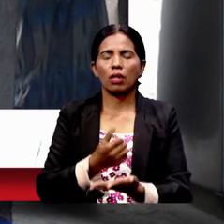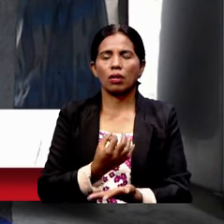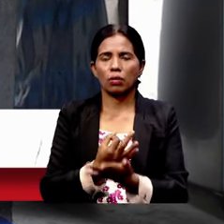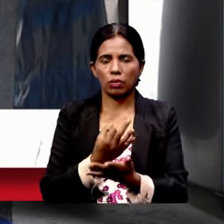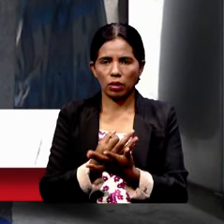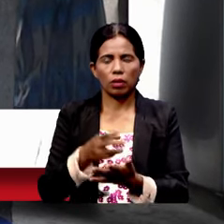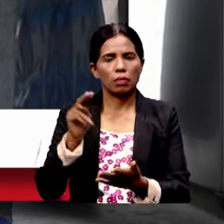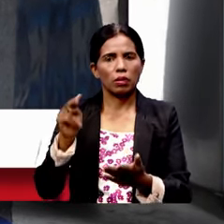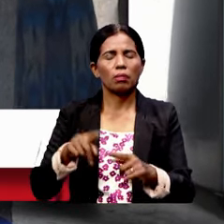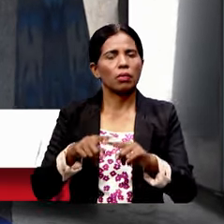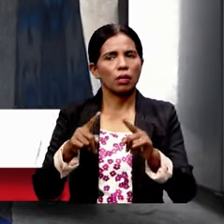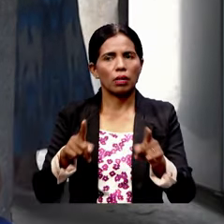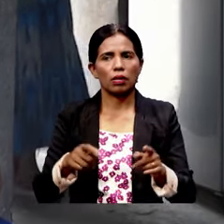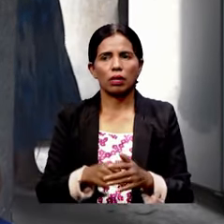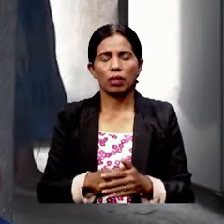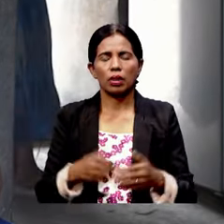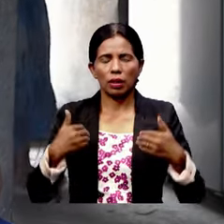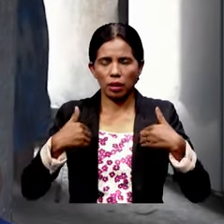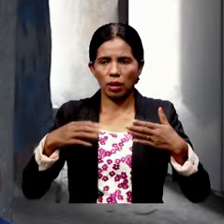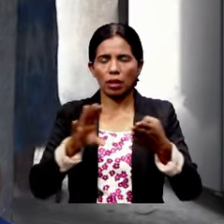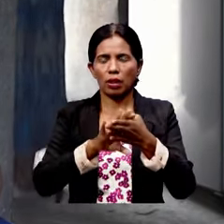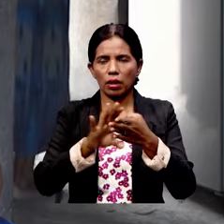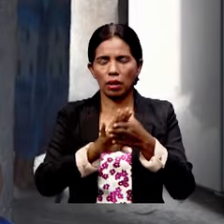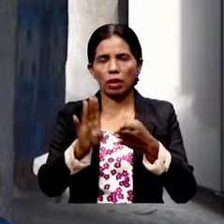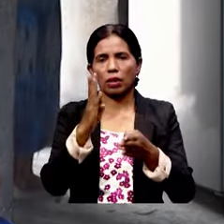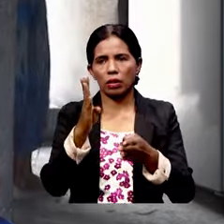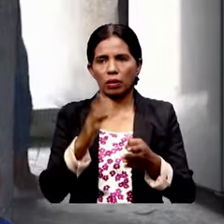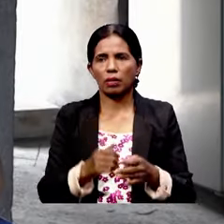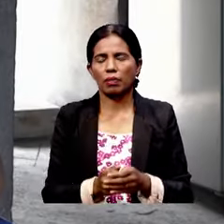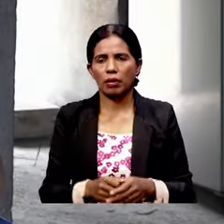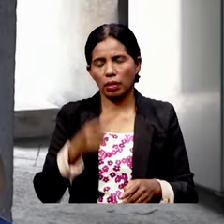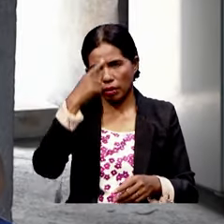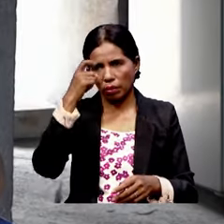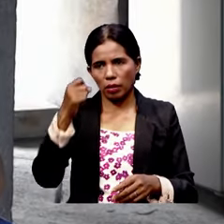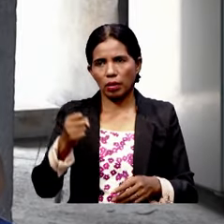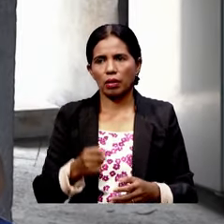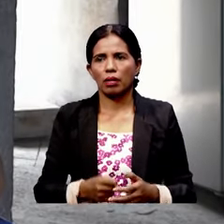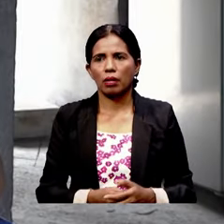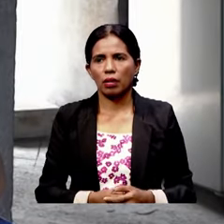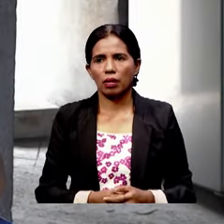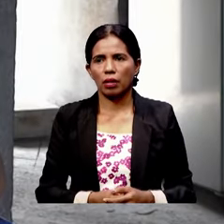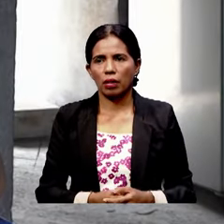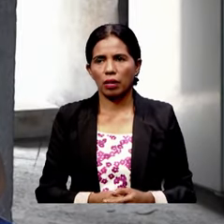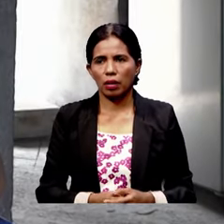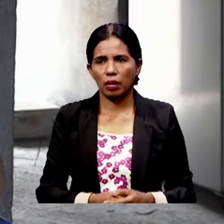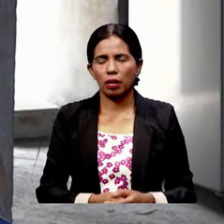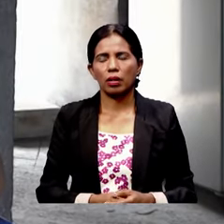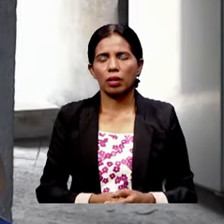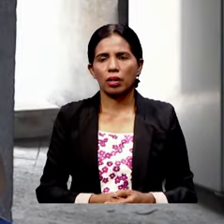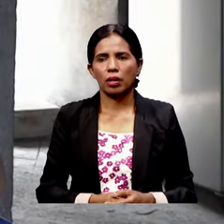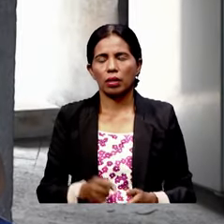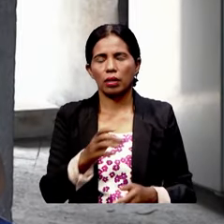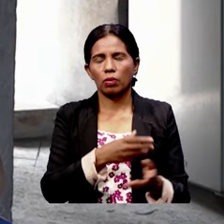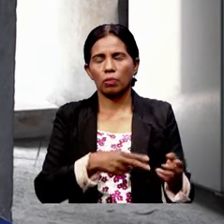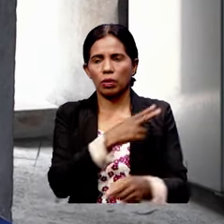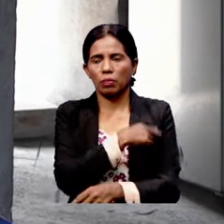bania, mabe ne ia eleitoral, mabe tandet ninha be, Awa atestaru mediko ida nema ne tengke dian